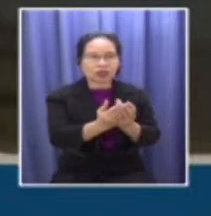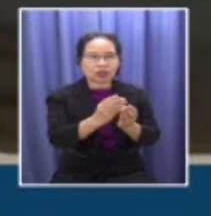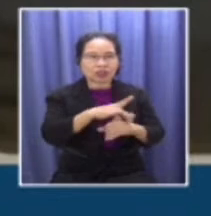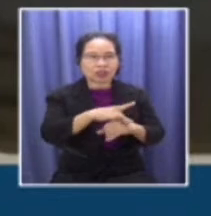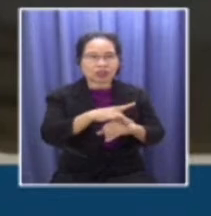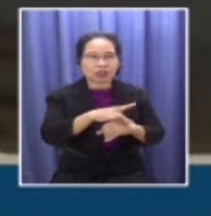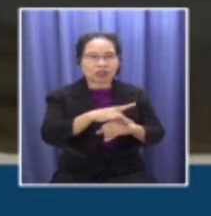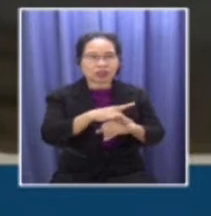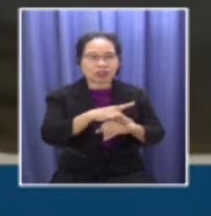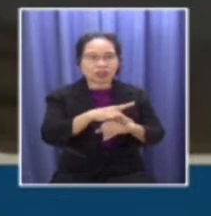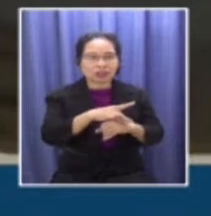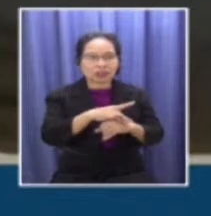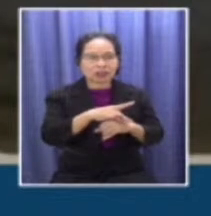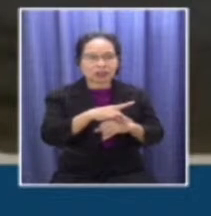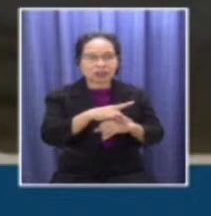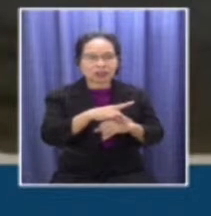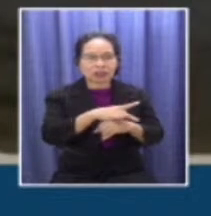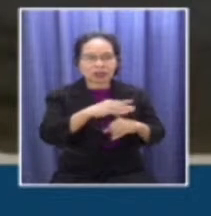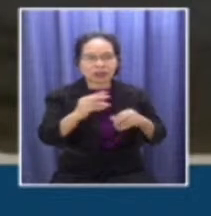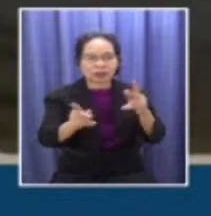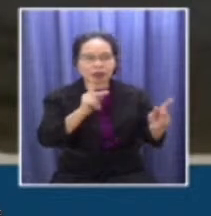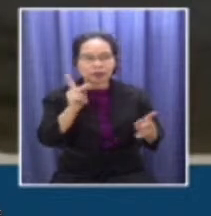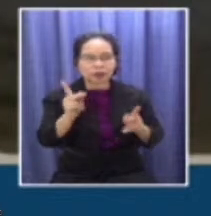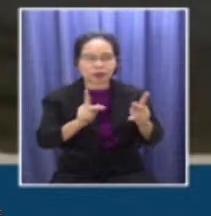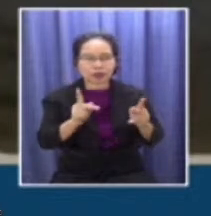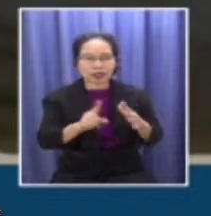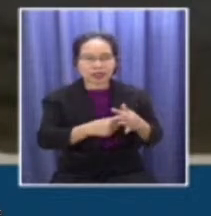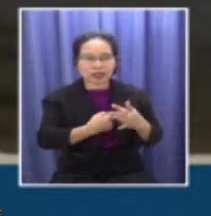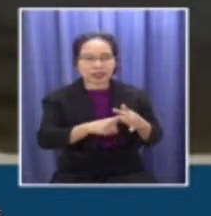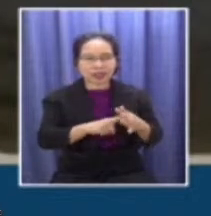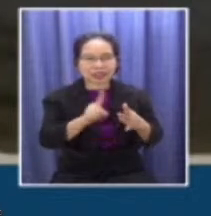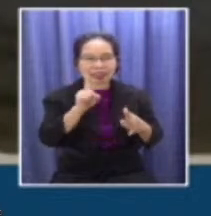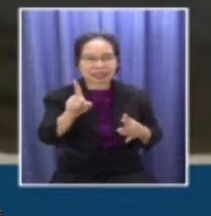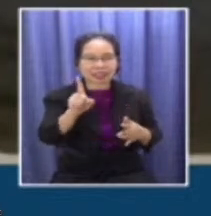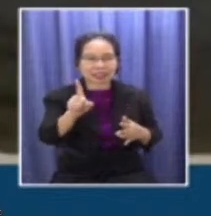doon mananahan ng tao. At ang tao nag-umpisa sa